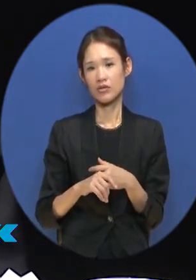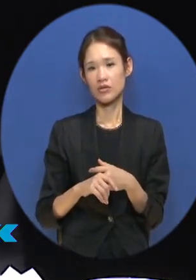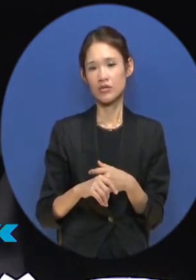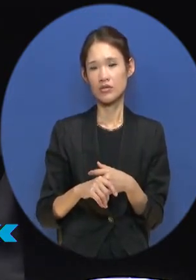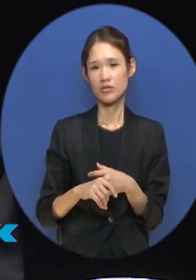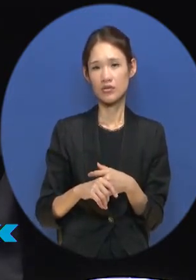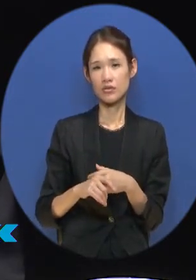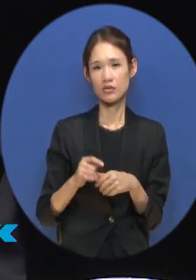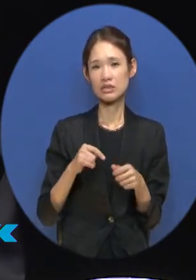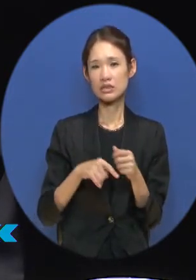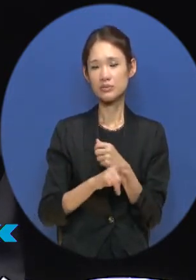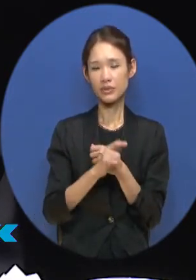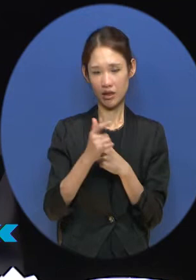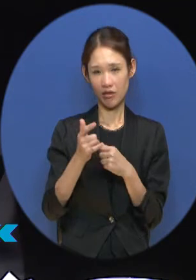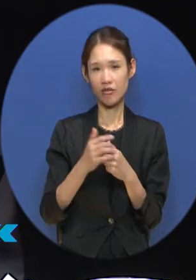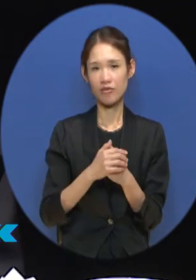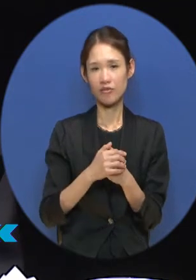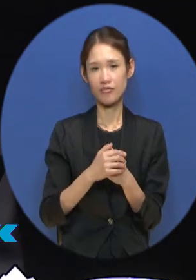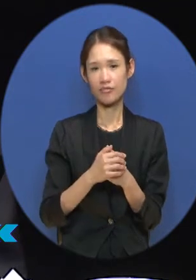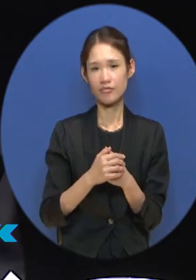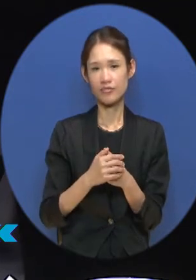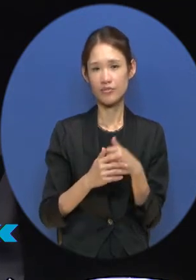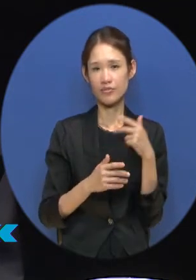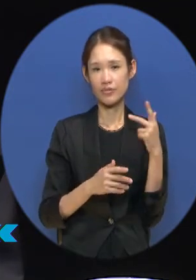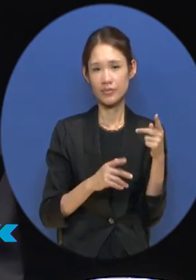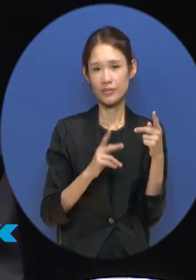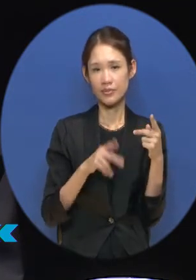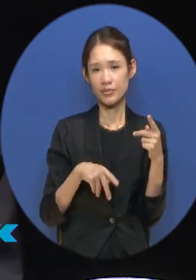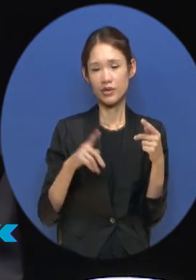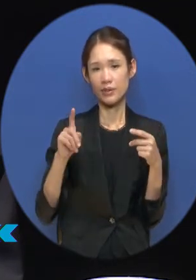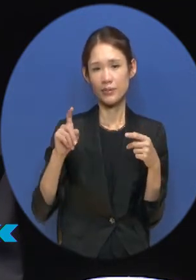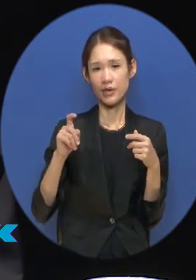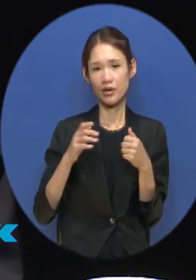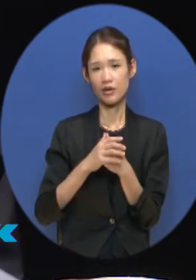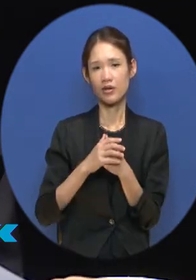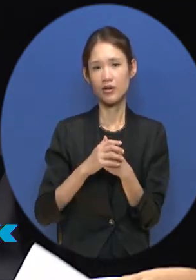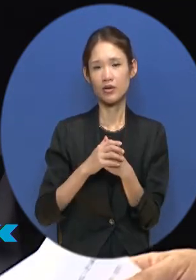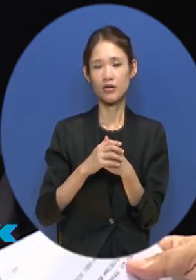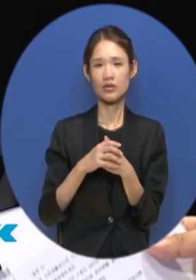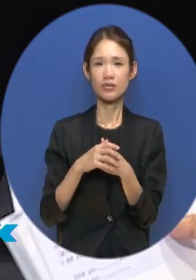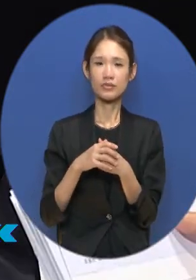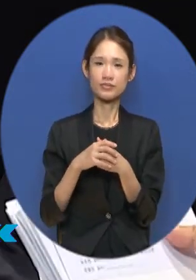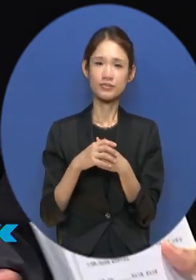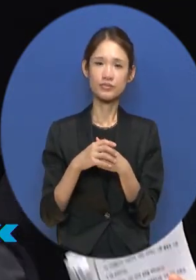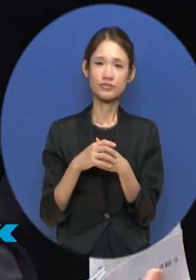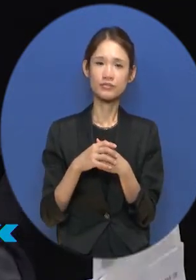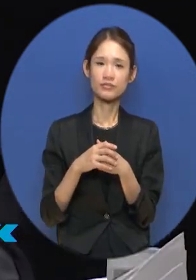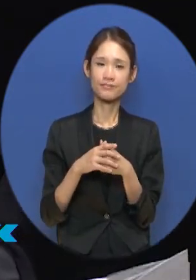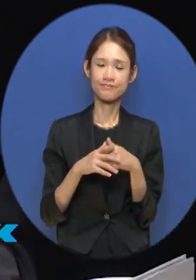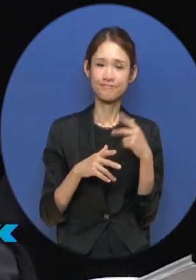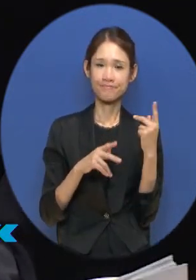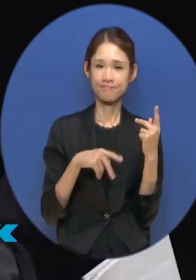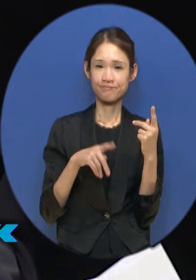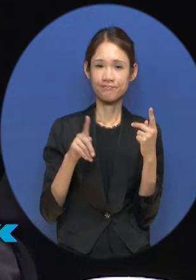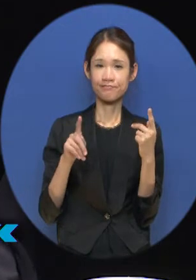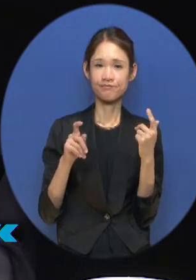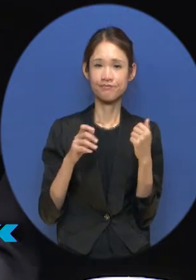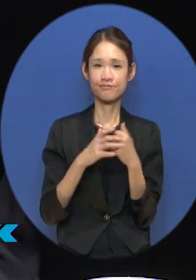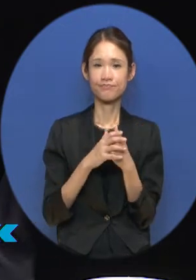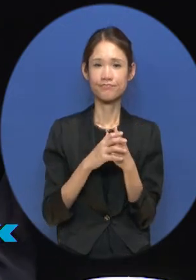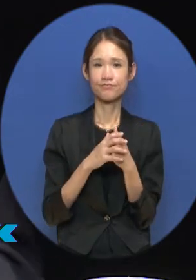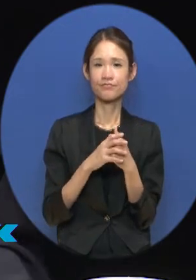상당히 시사하는 바가 큽니다. 네. 그리고 미세먼지 PM10